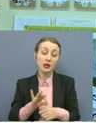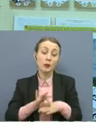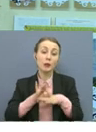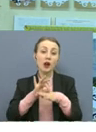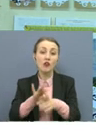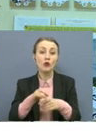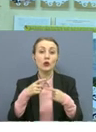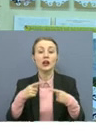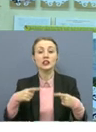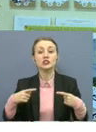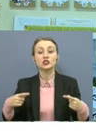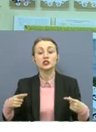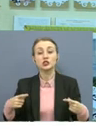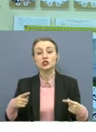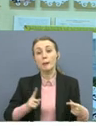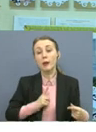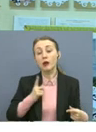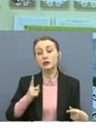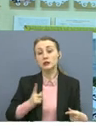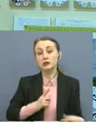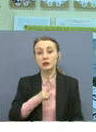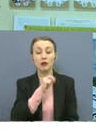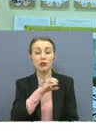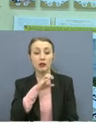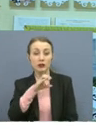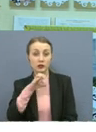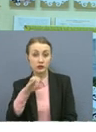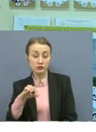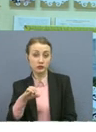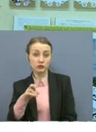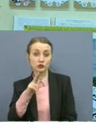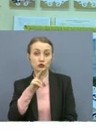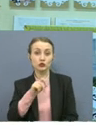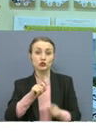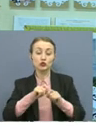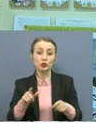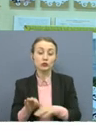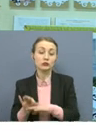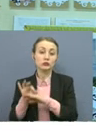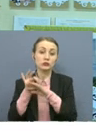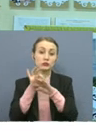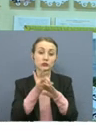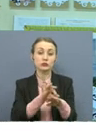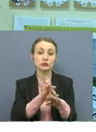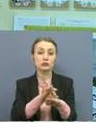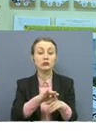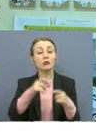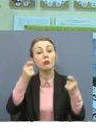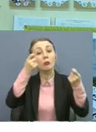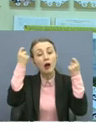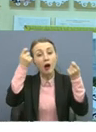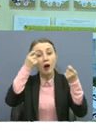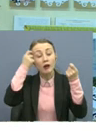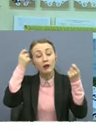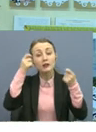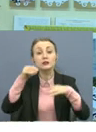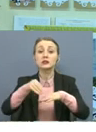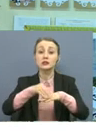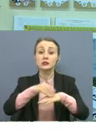ақындарын шақырып отырып мастер-класстар өткізу, балаларымызды, шәкірттерімізді үлкен сахнаға шығару